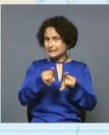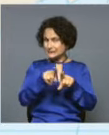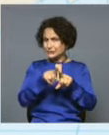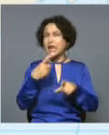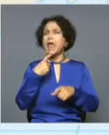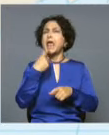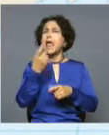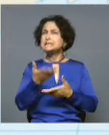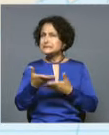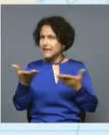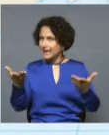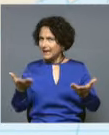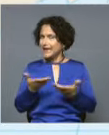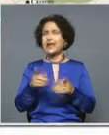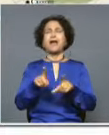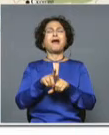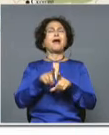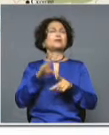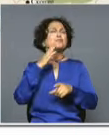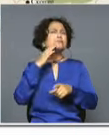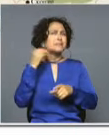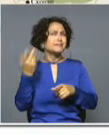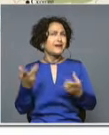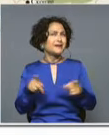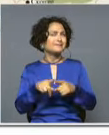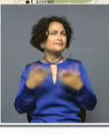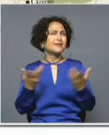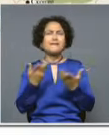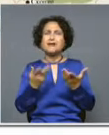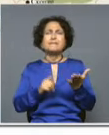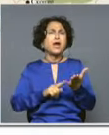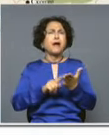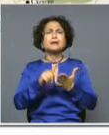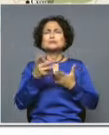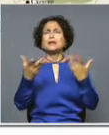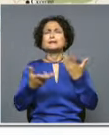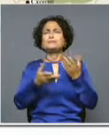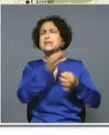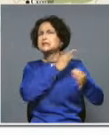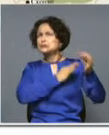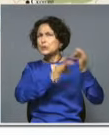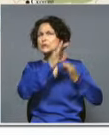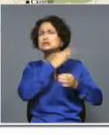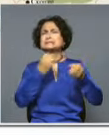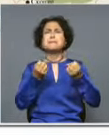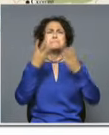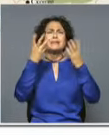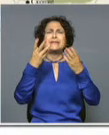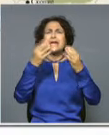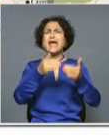се е случвало, както и в случая с България, в резултат на определени исторически събития,